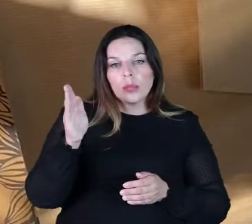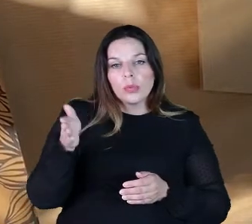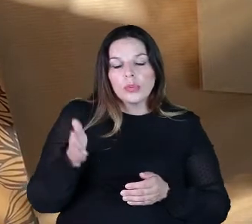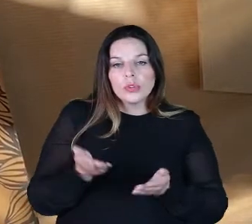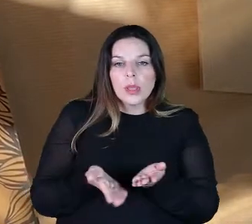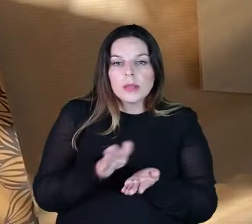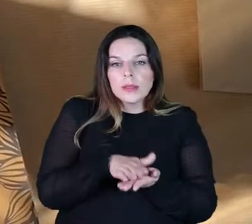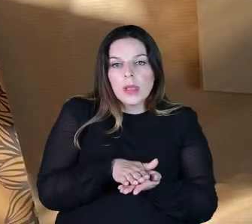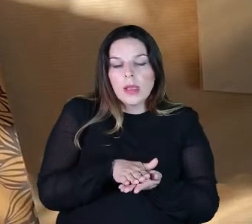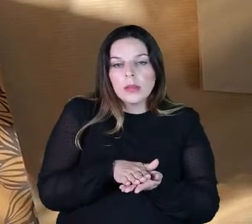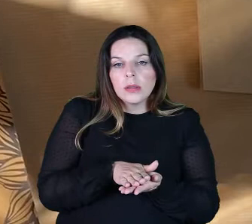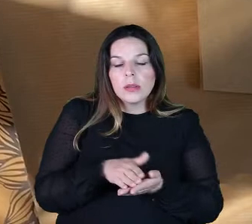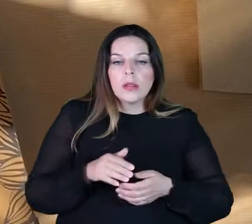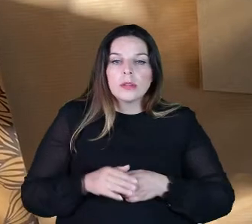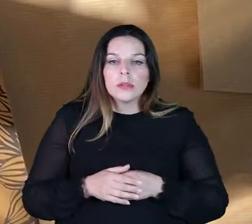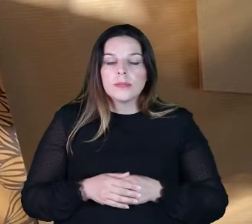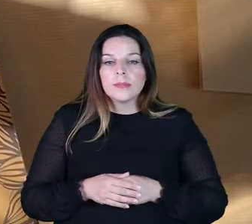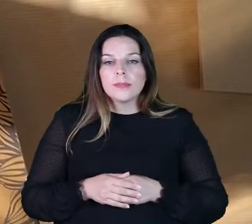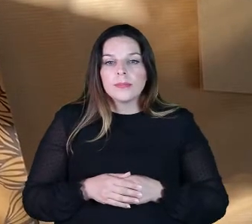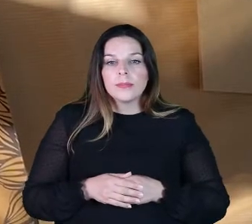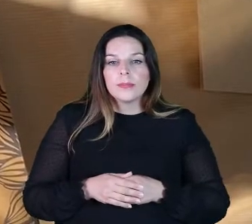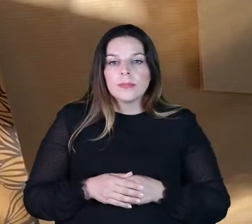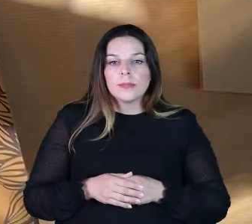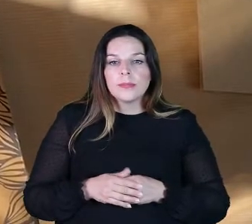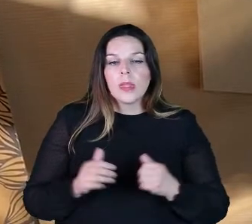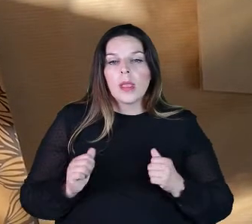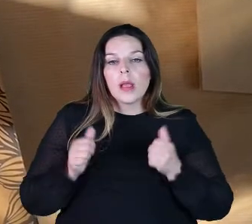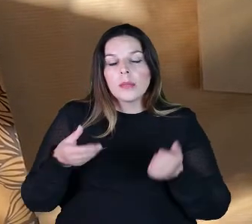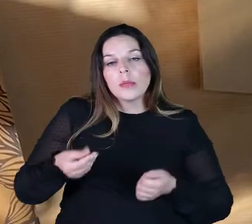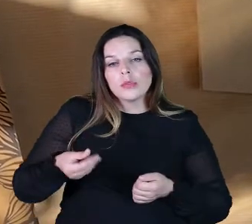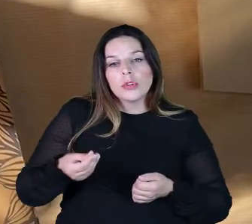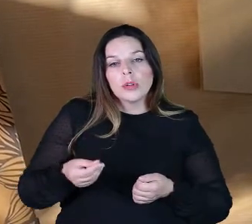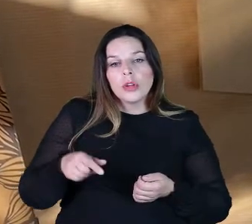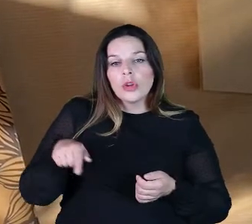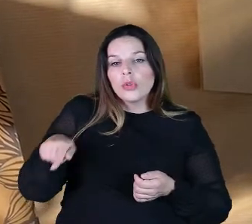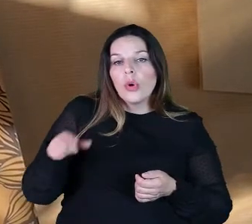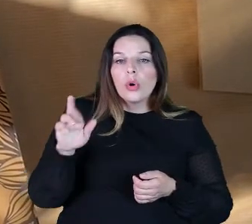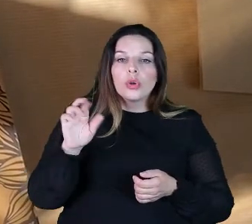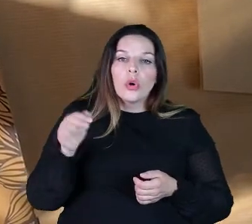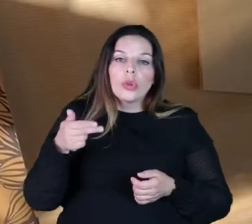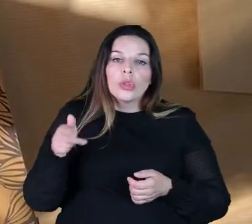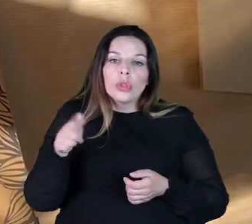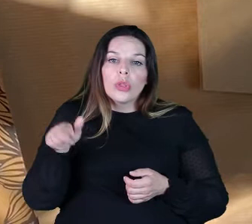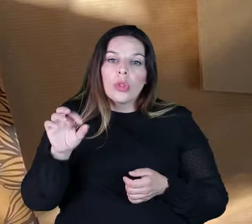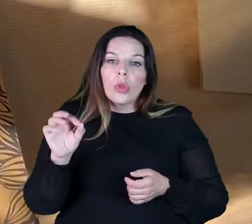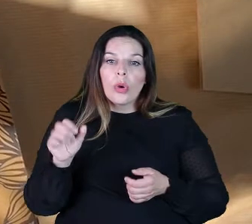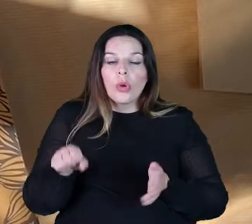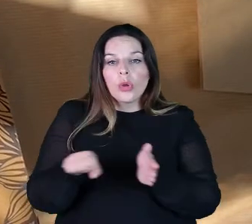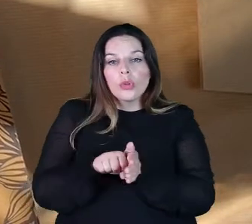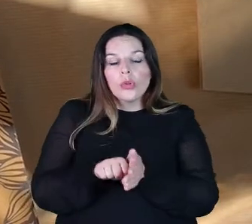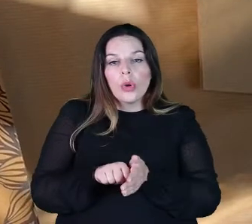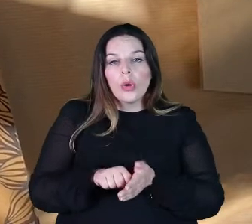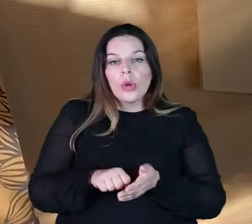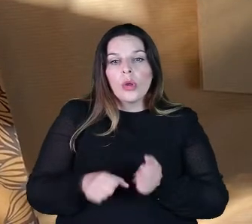będą nam służyć do tego, żeby przykleić to rondo do tej głównej części